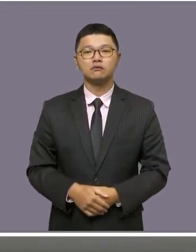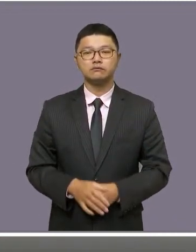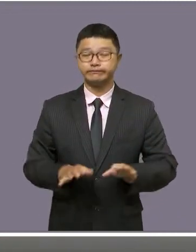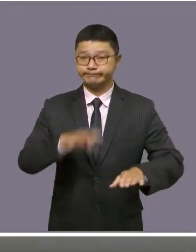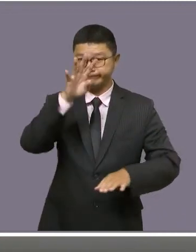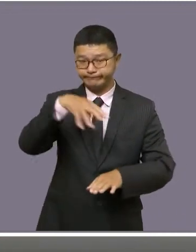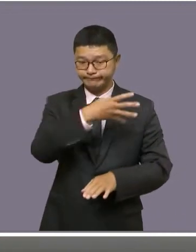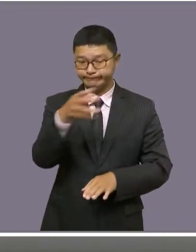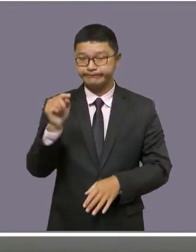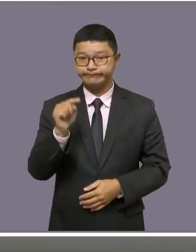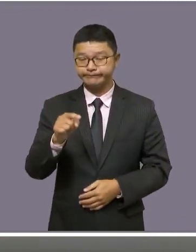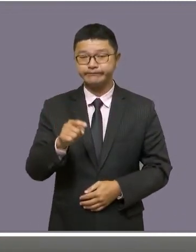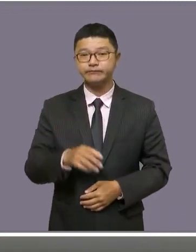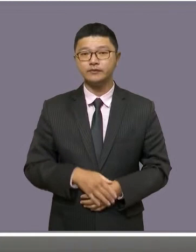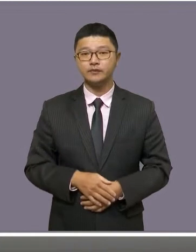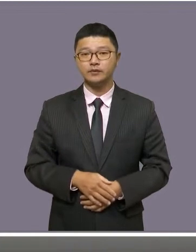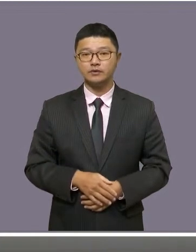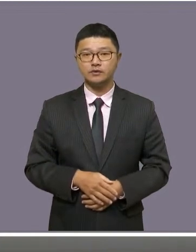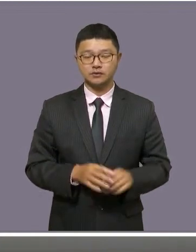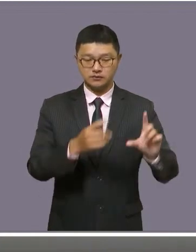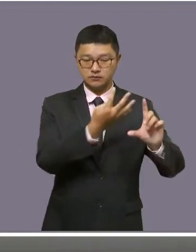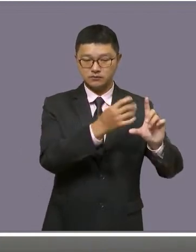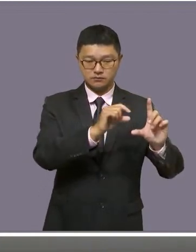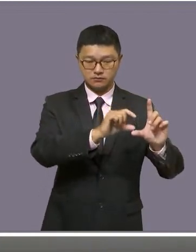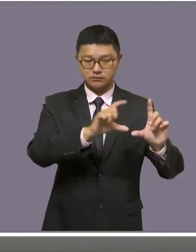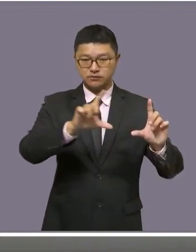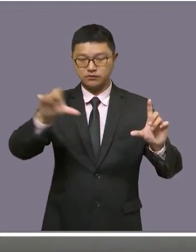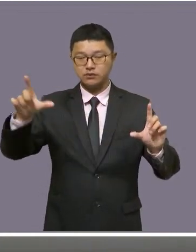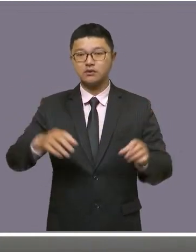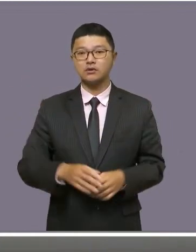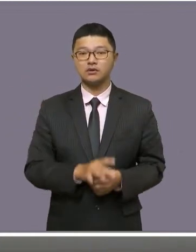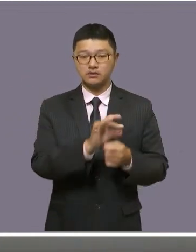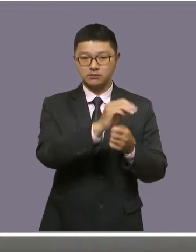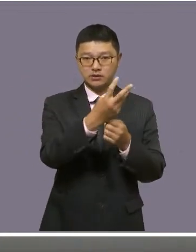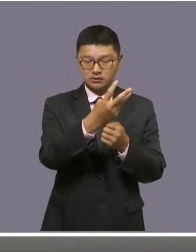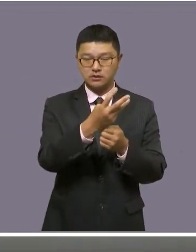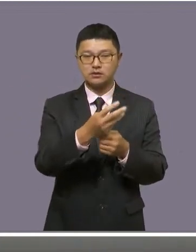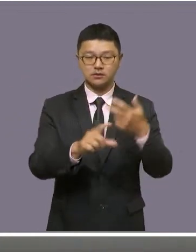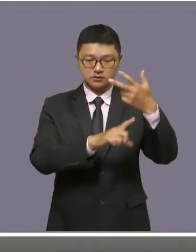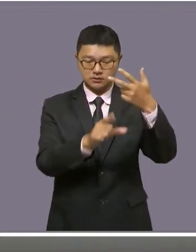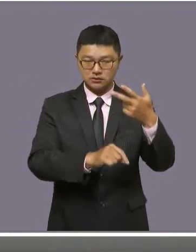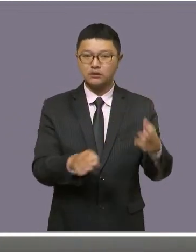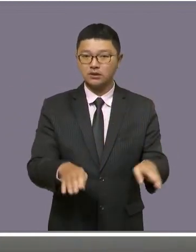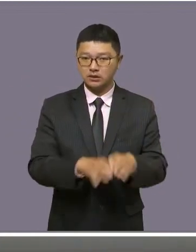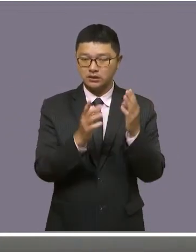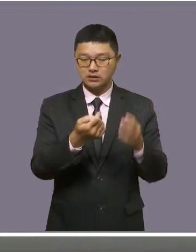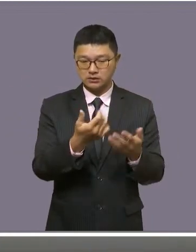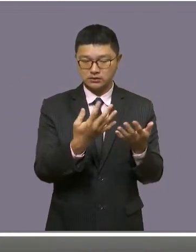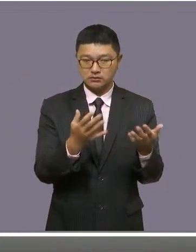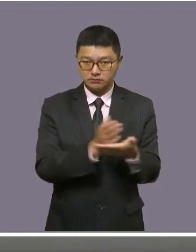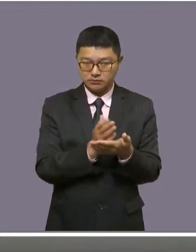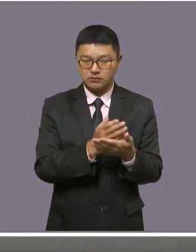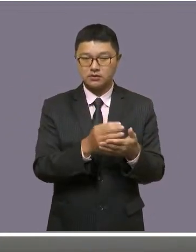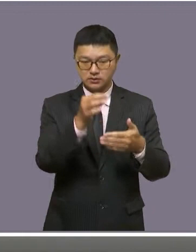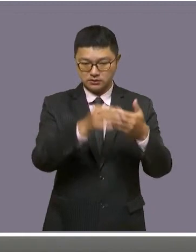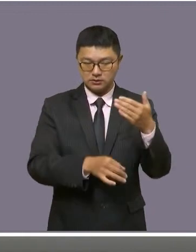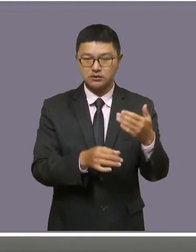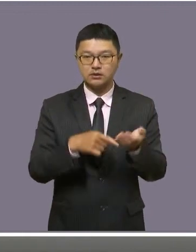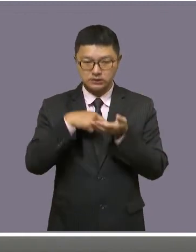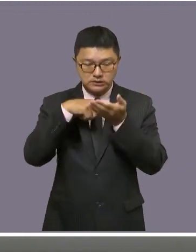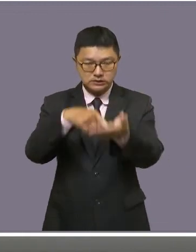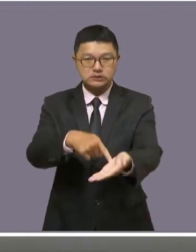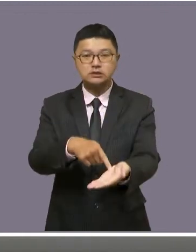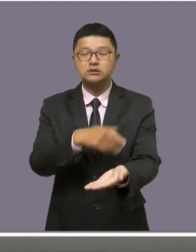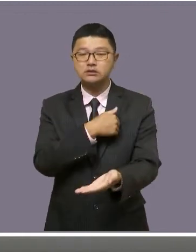面这个是逐年成长的一个趋势，103年7月开始，我们开始有评点制的一个留用申请，一直